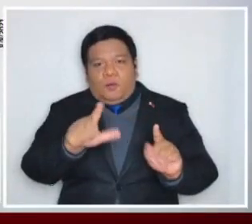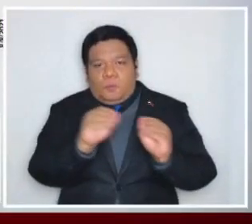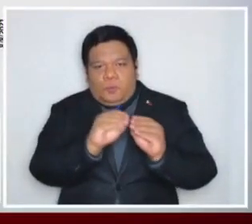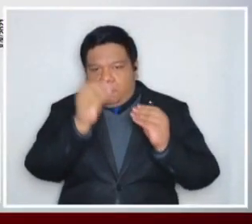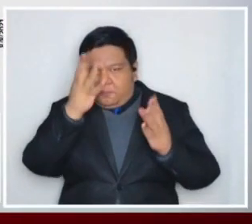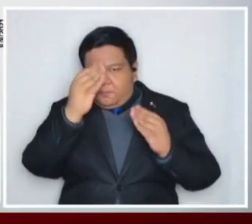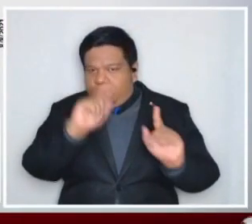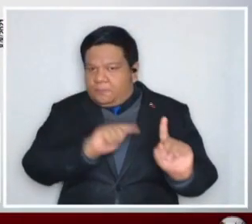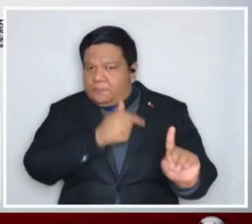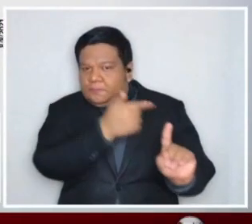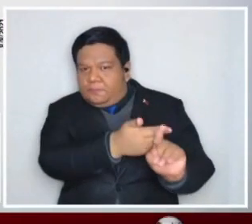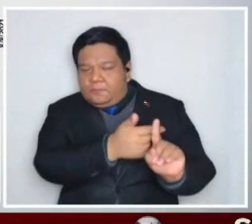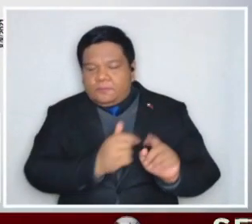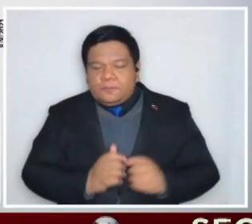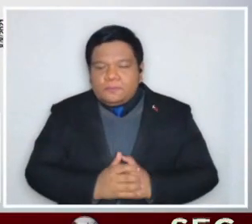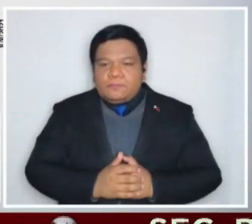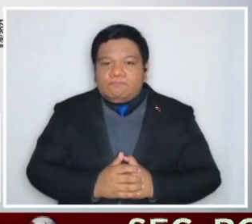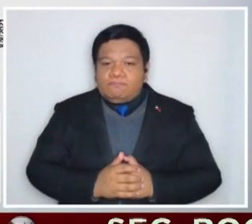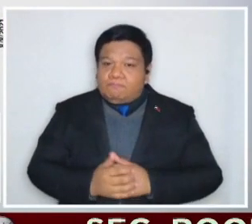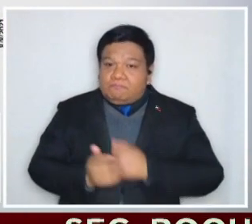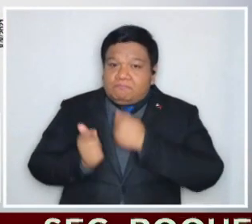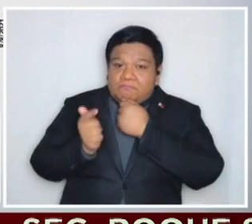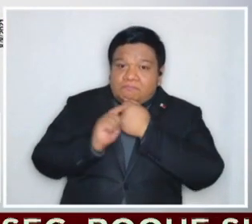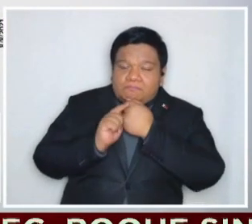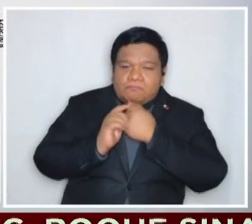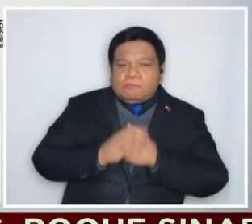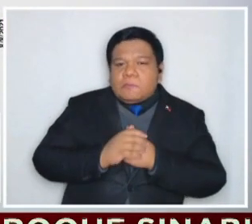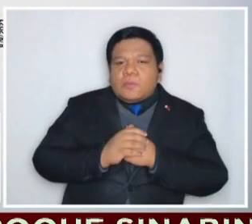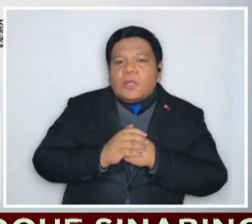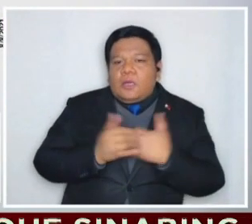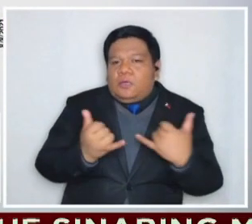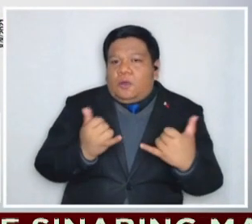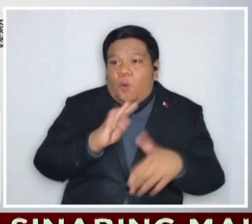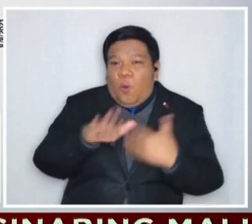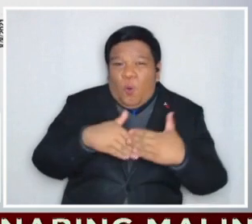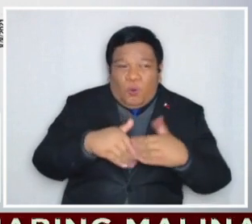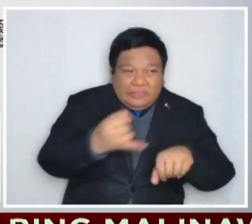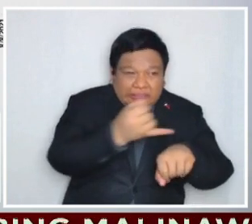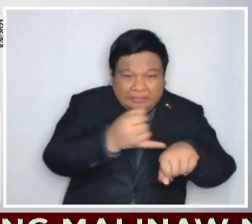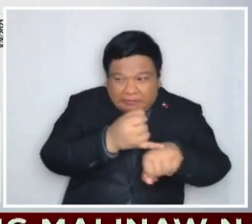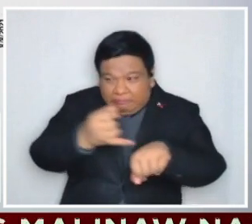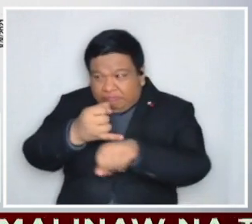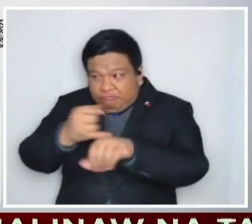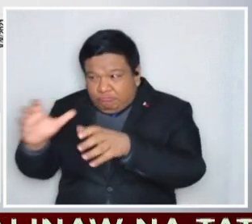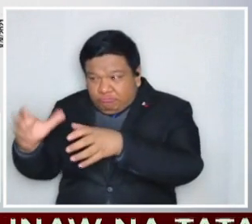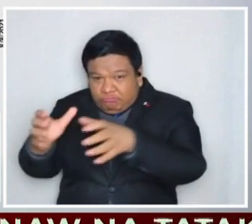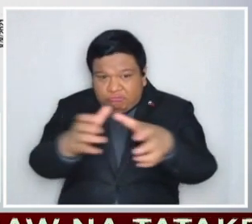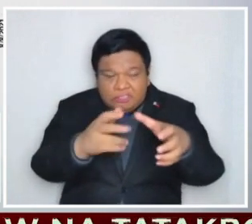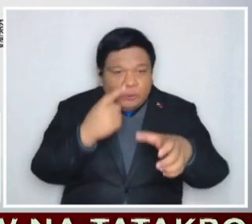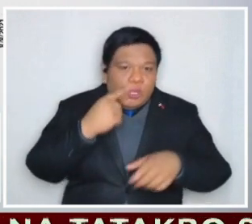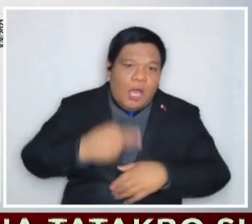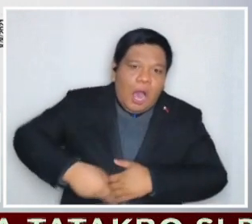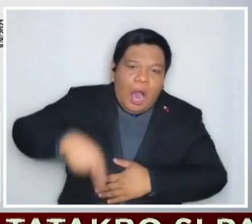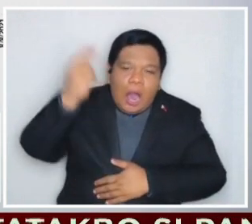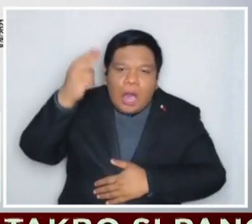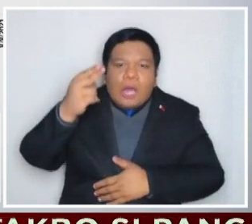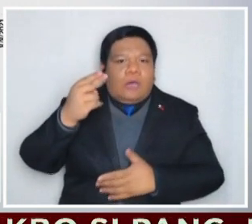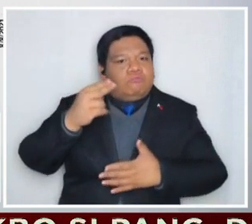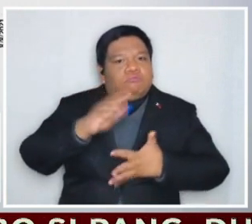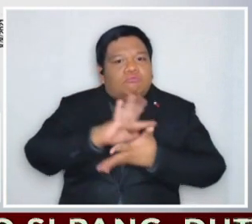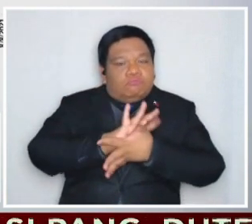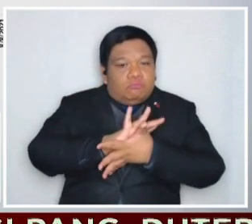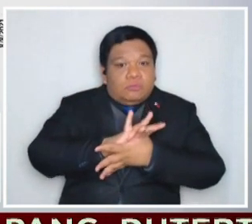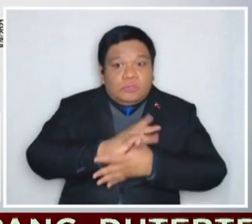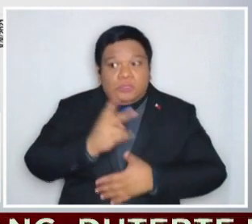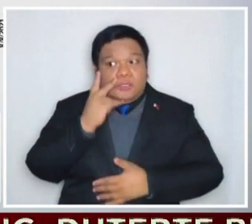Lahat ng island group sa bansa, pataas ang kaso ng COVID-19. Pero kitang pinakamabilis ang pag-akyat ng bilang ng